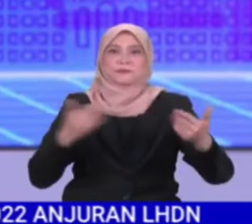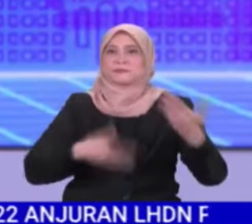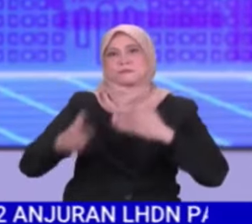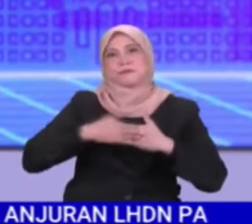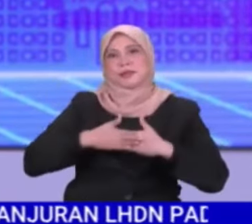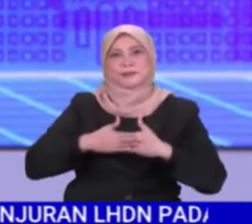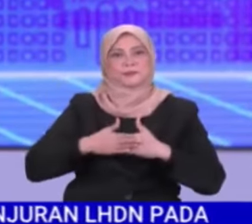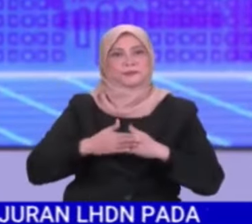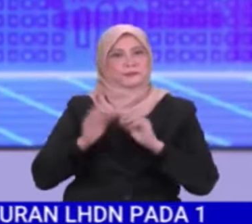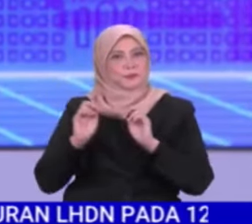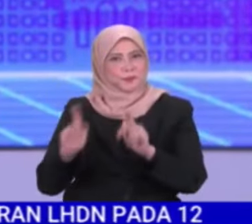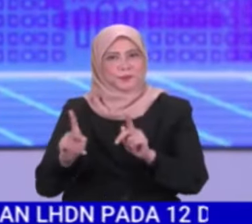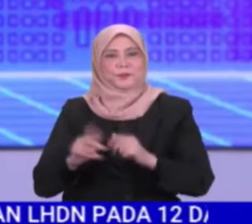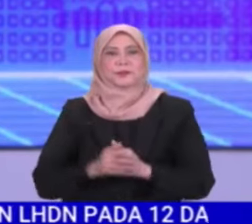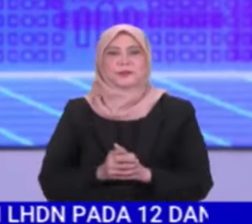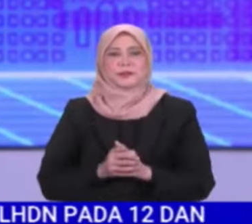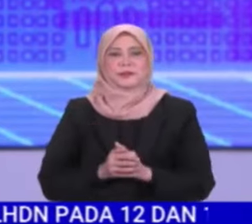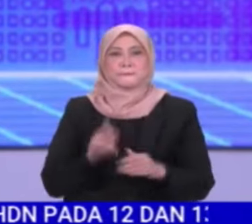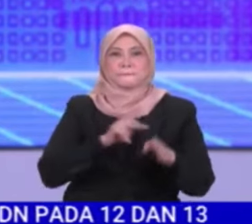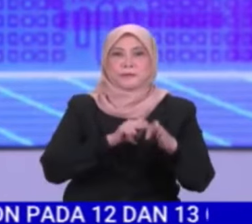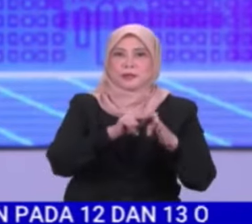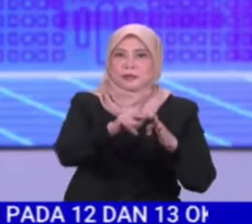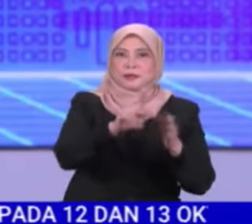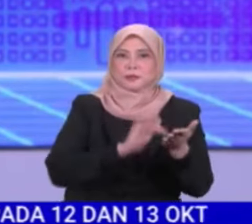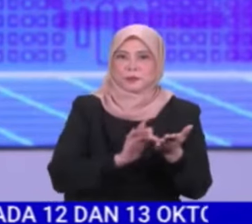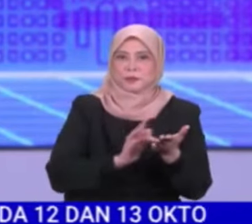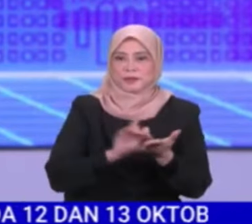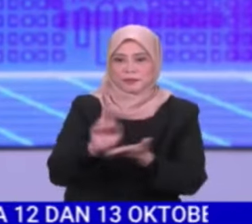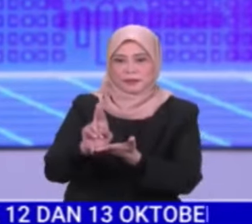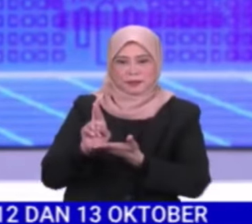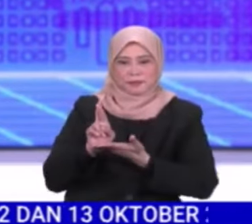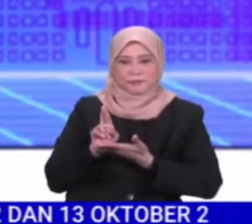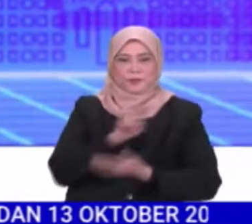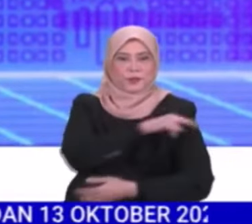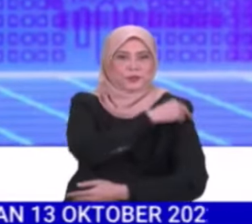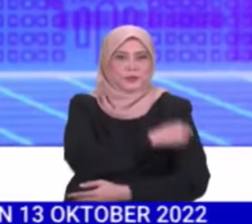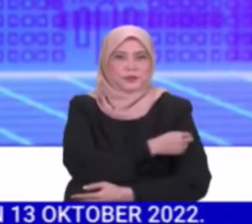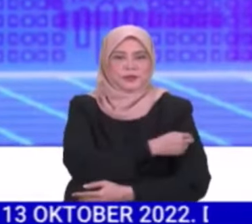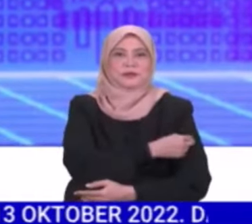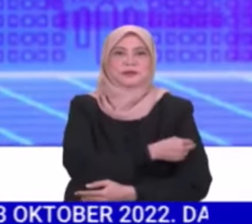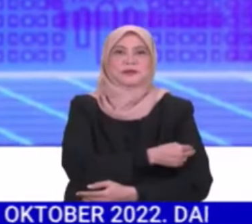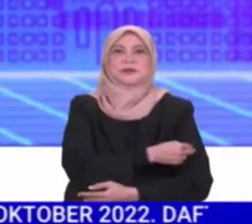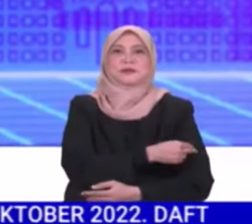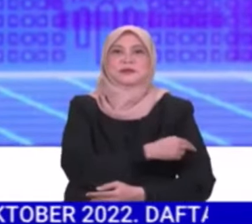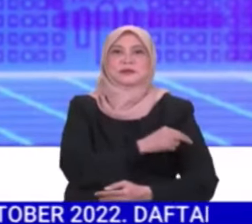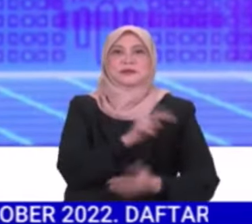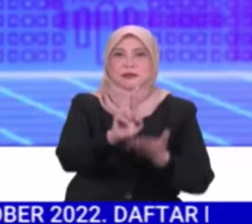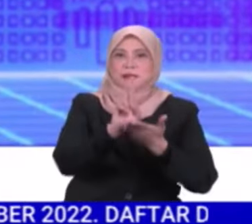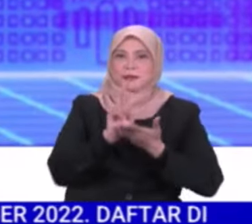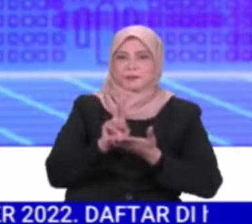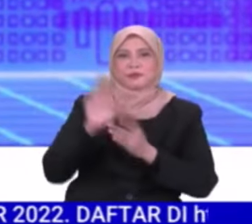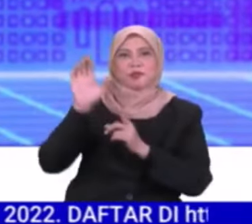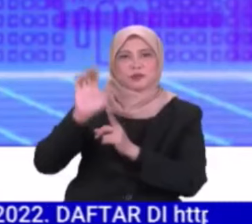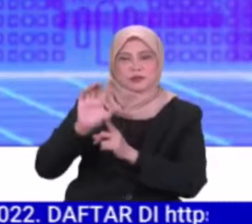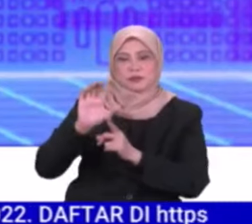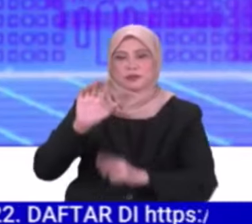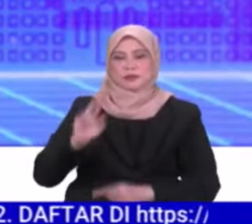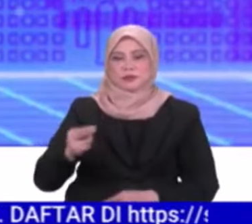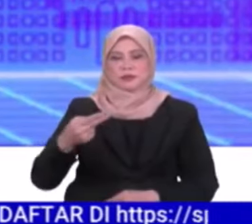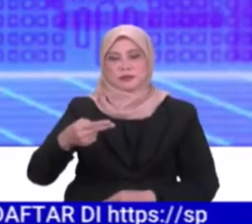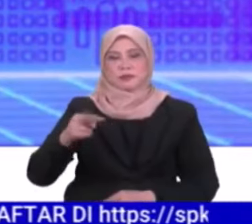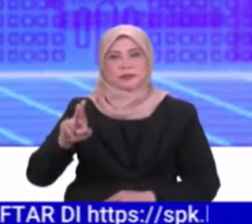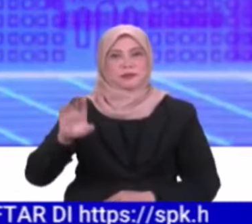kembali baik. Perkara itu disahkan pakar perubatan rehabilitasi Hospital Rehabilitasi Ceras HRC